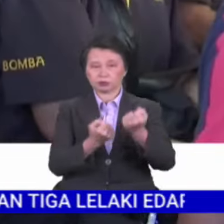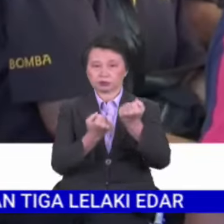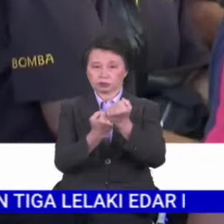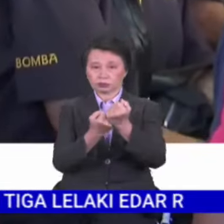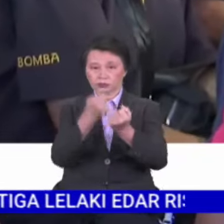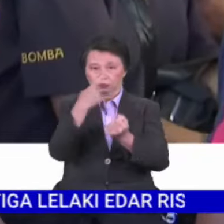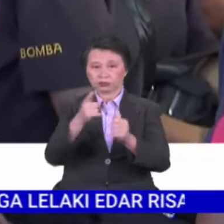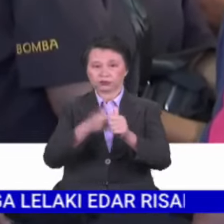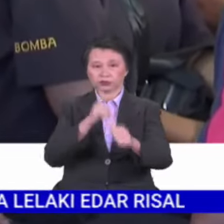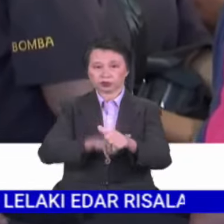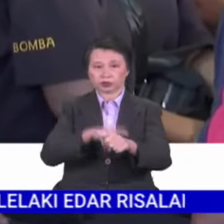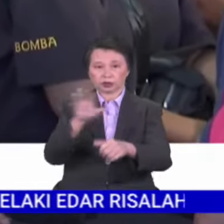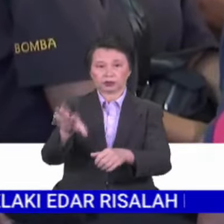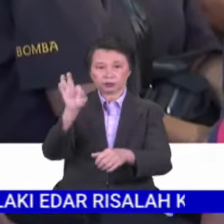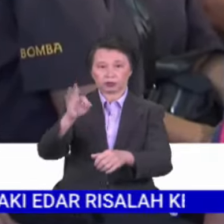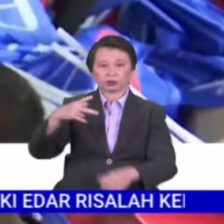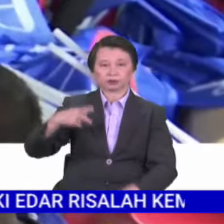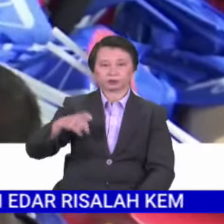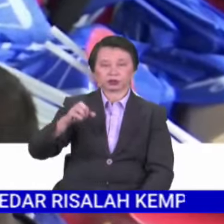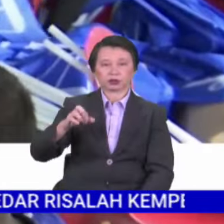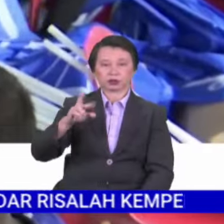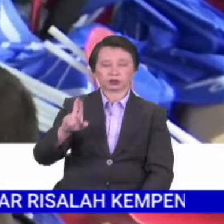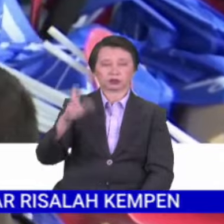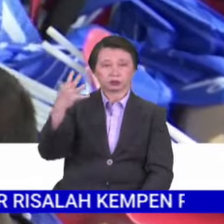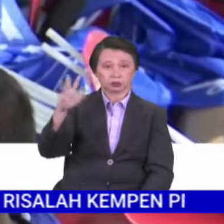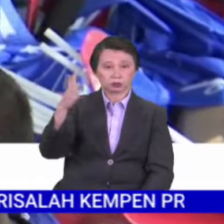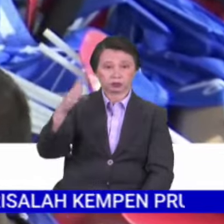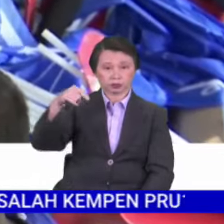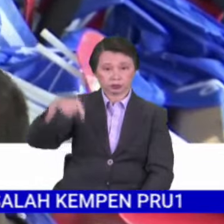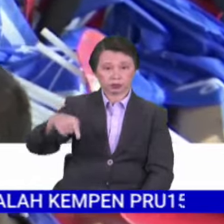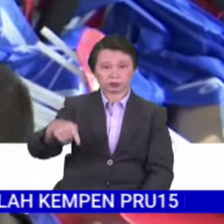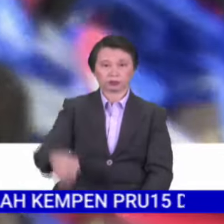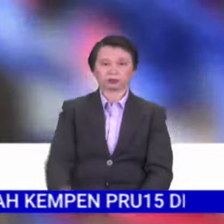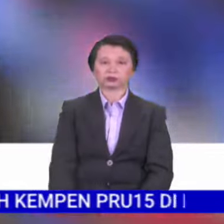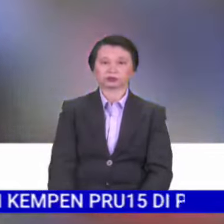muda pertama kali memilih pada PRU15 ini.